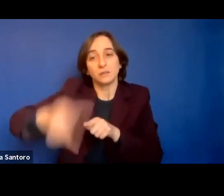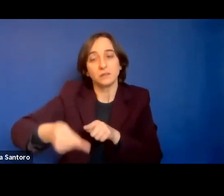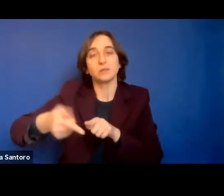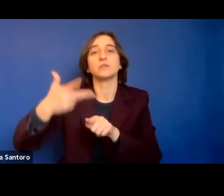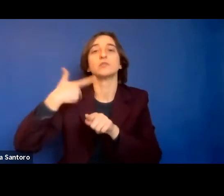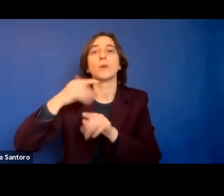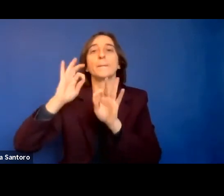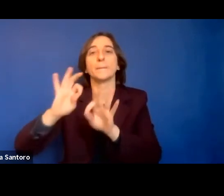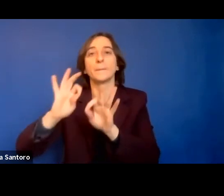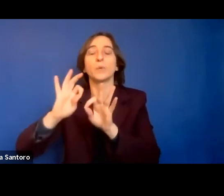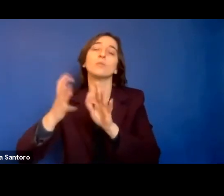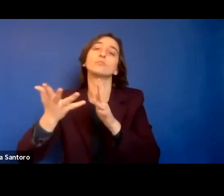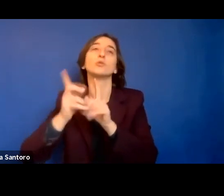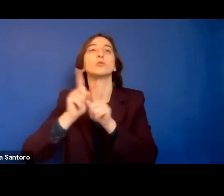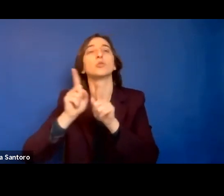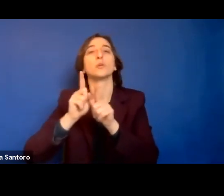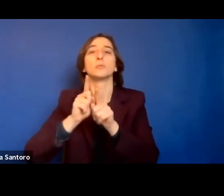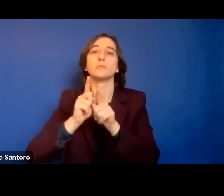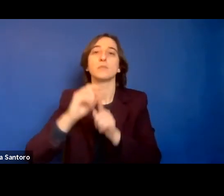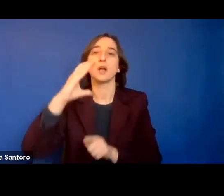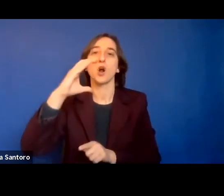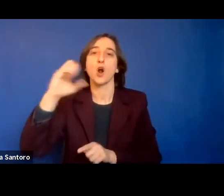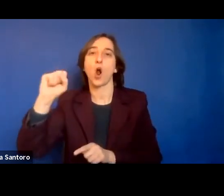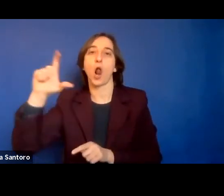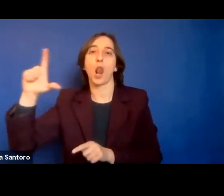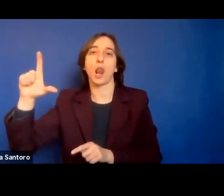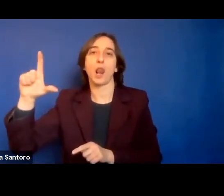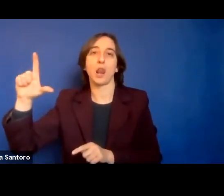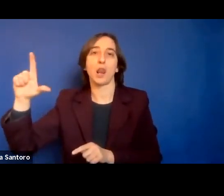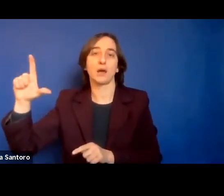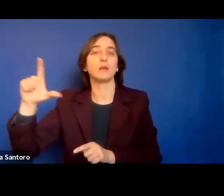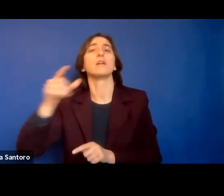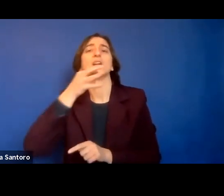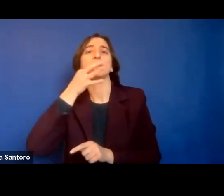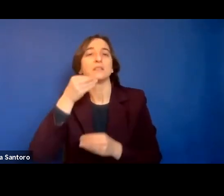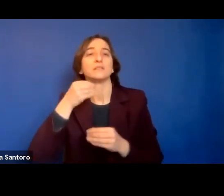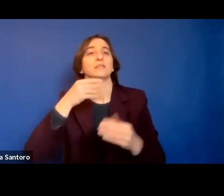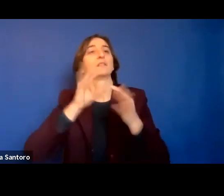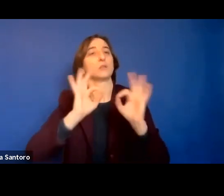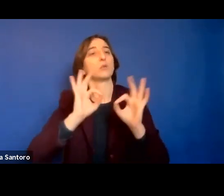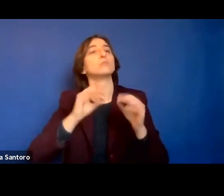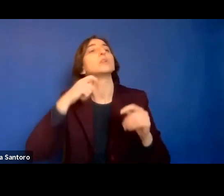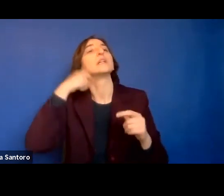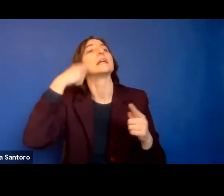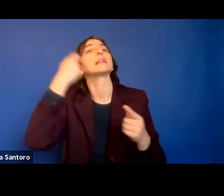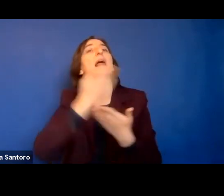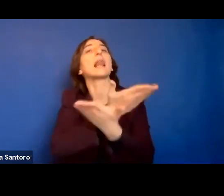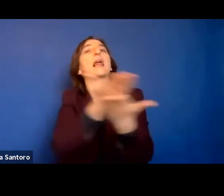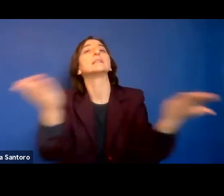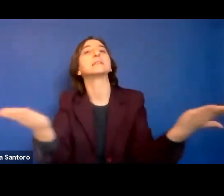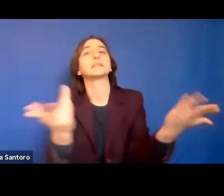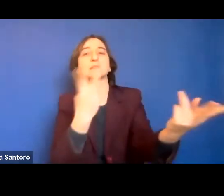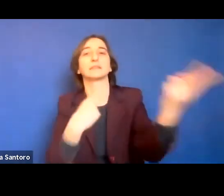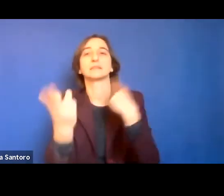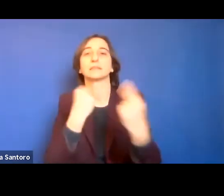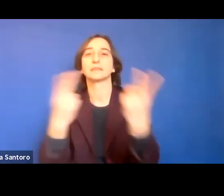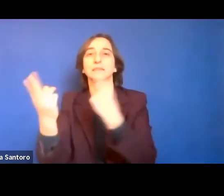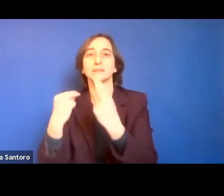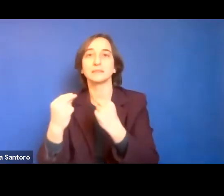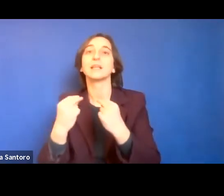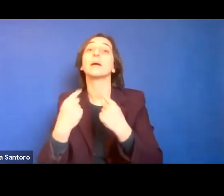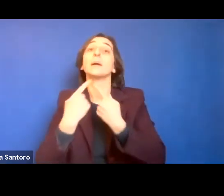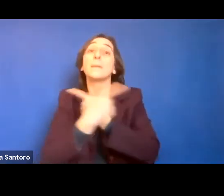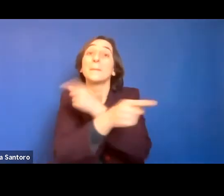interesse che abbiamo deciso di organizzare e che rivolgiamo esclusivamente ai musei del territorio